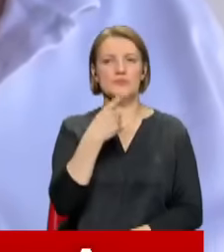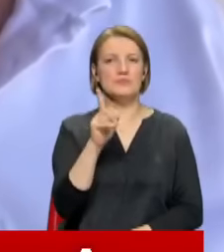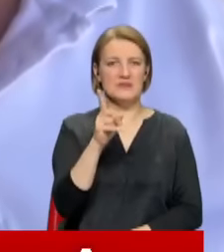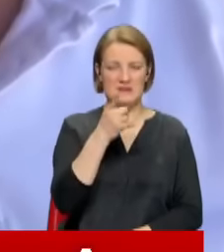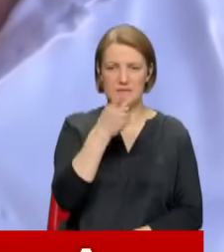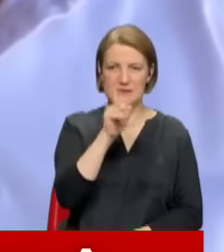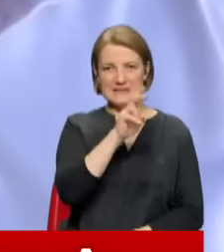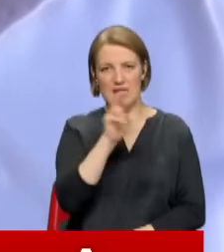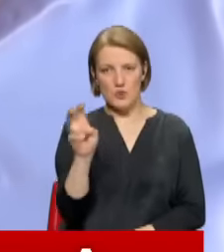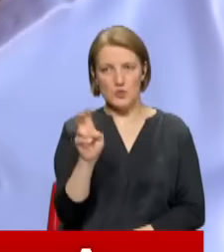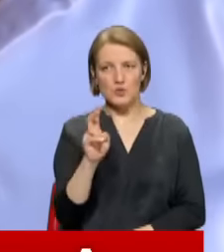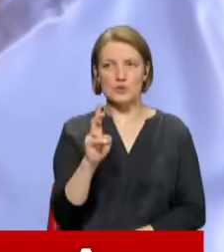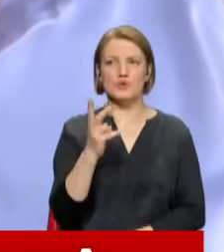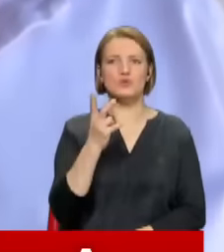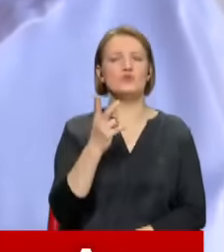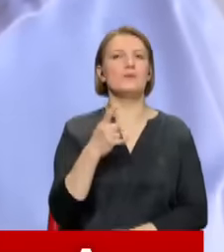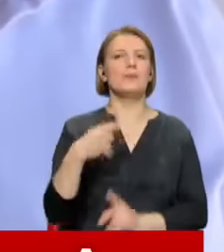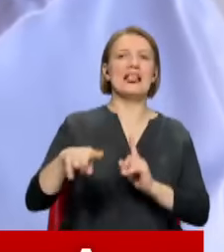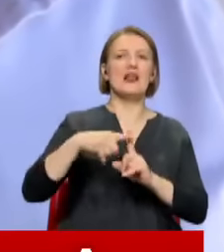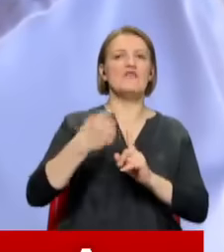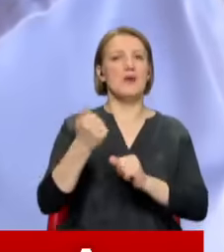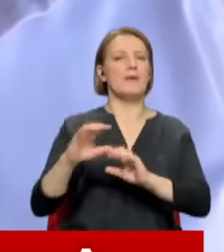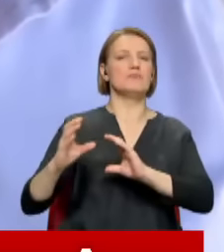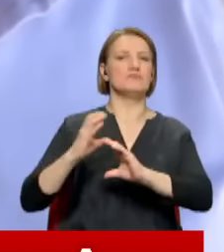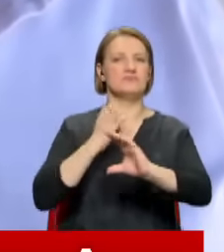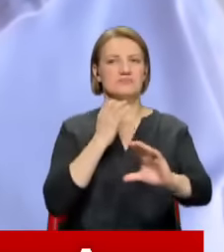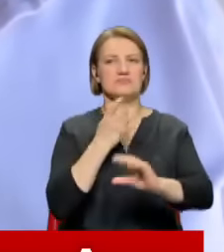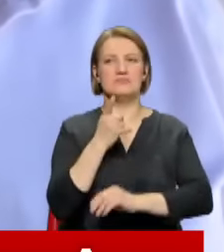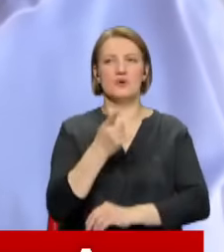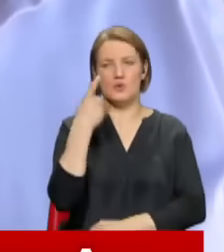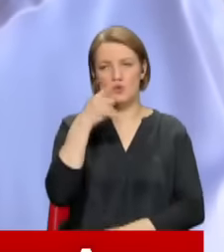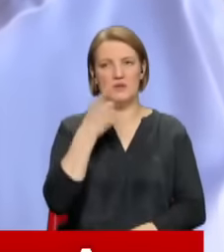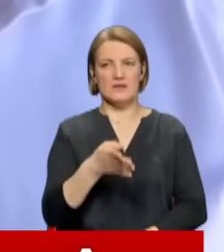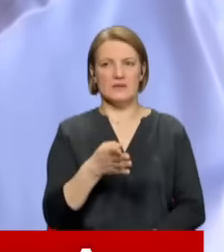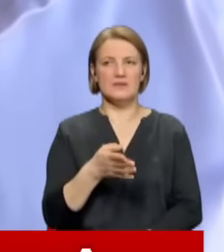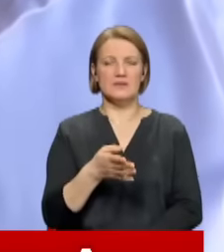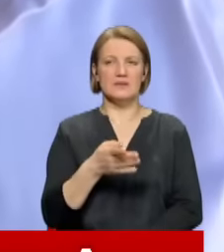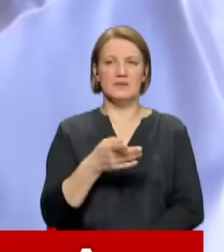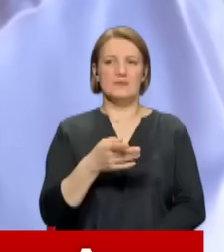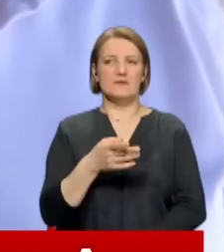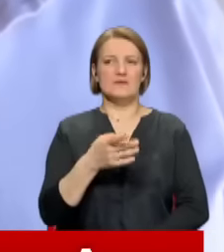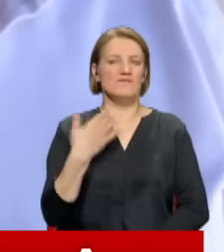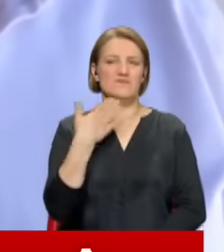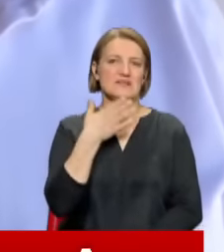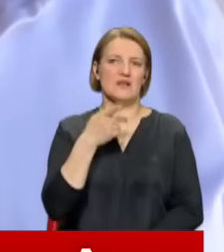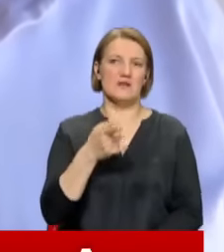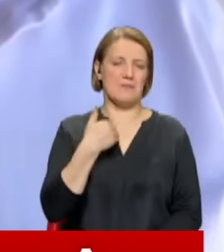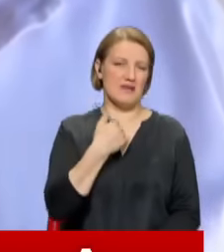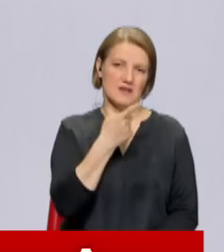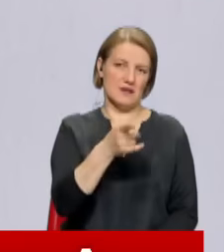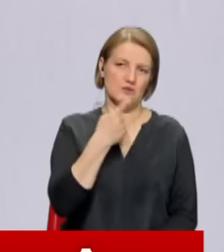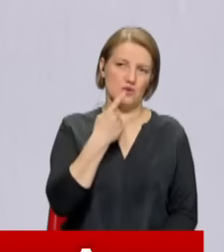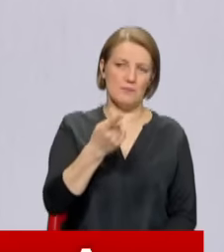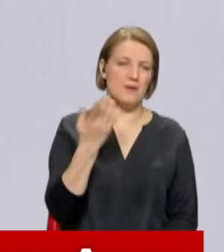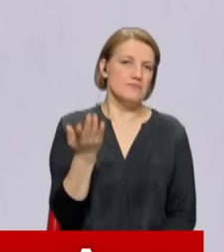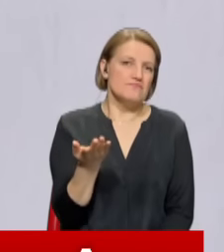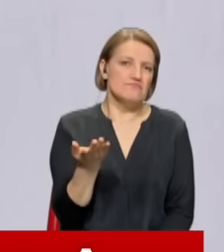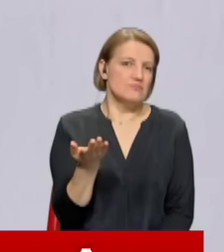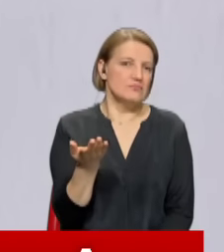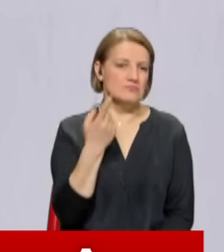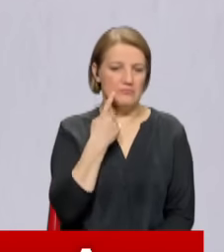1 milyar 800 ilave arabalardan. Onlardan şey diyorlar. Yani fırsat yani, ben sana söyleyeyim. Zaten de